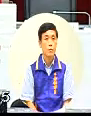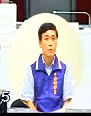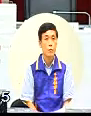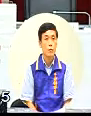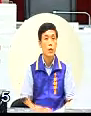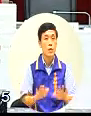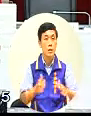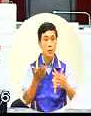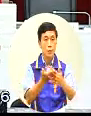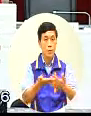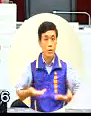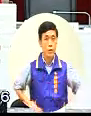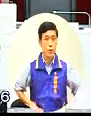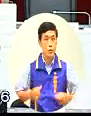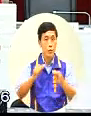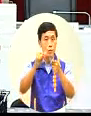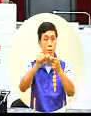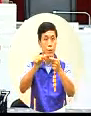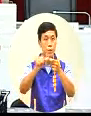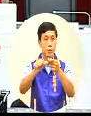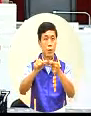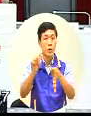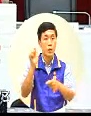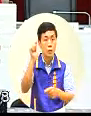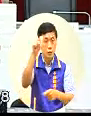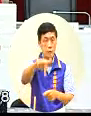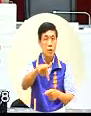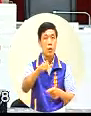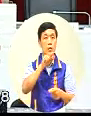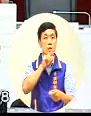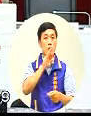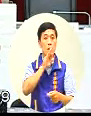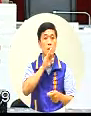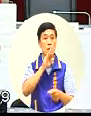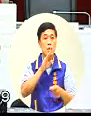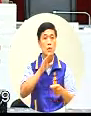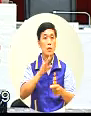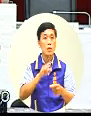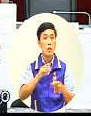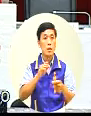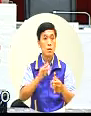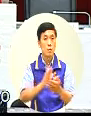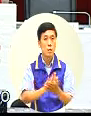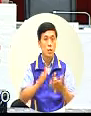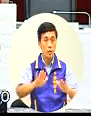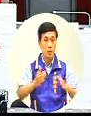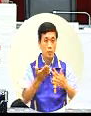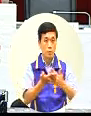那我们休息5分钟，下一节就是46分钟，好吗？休息。